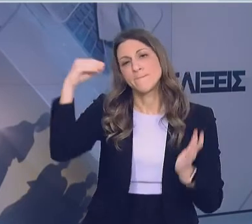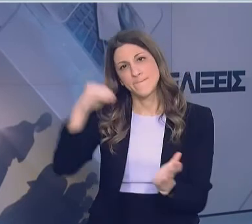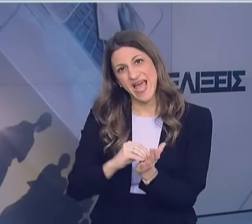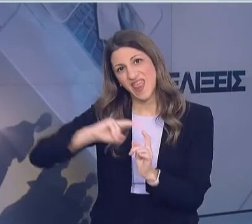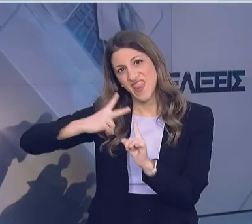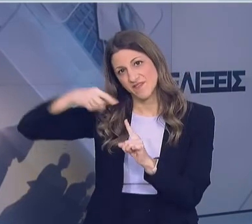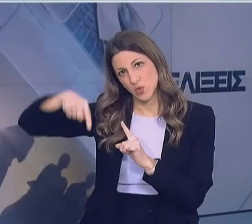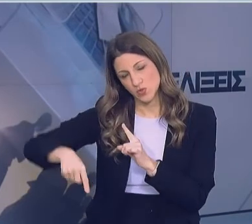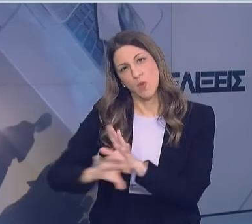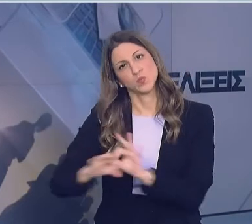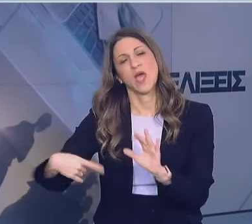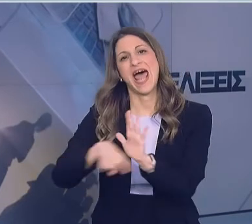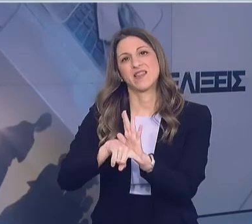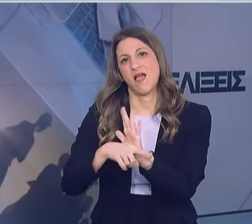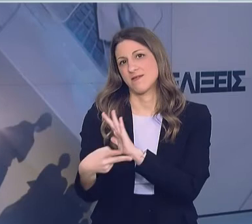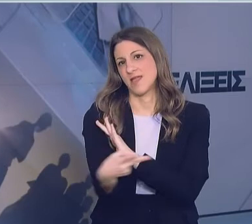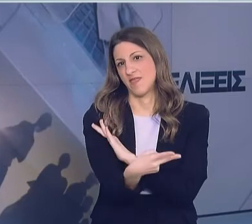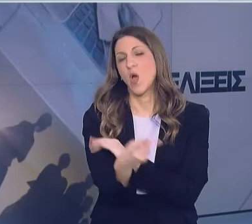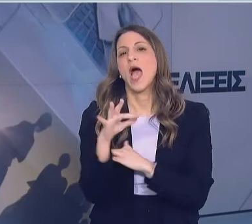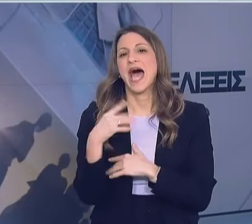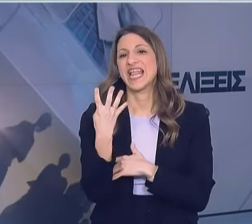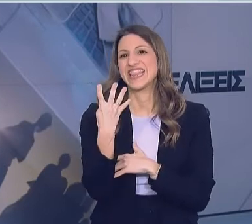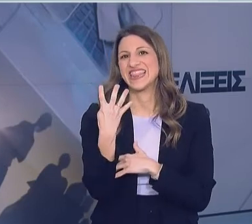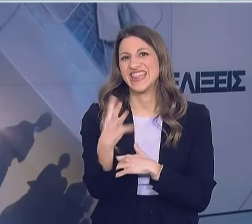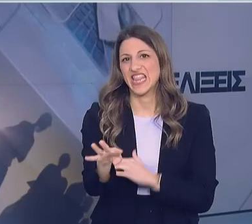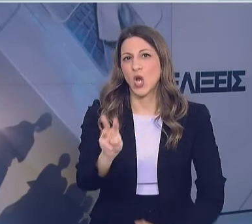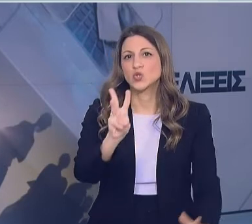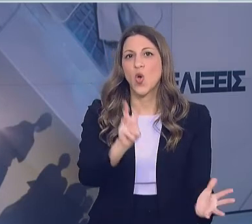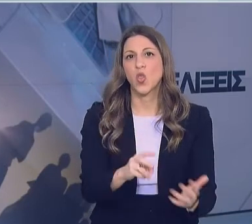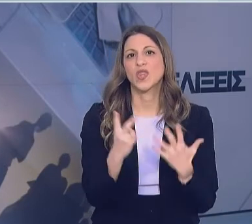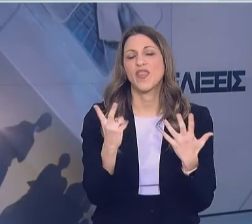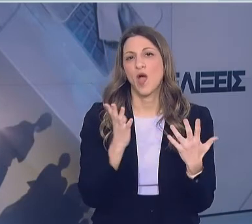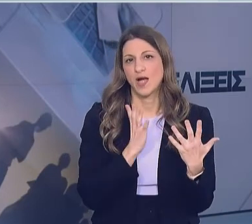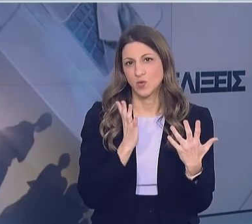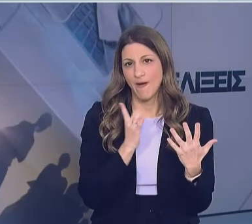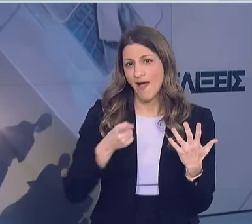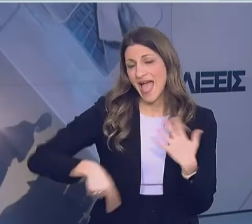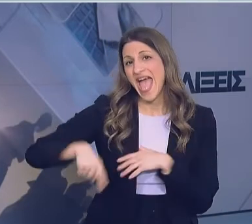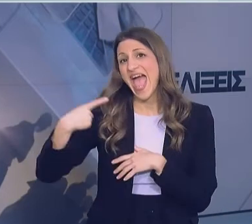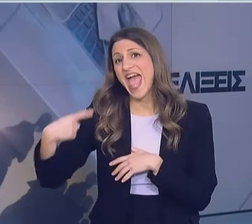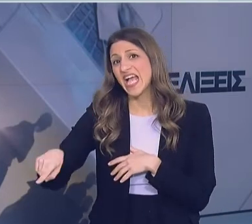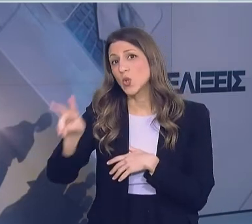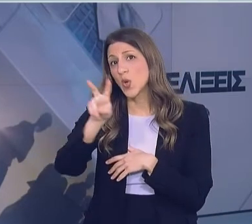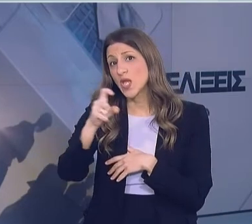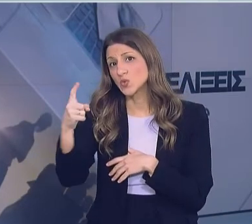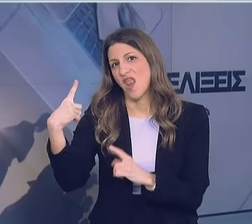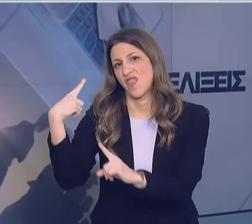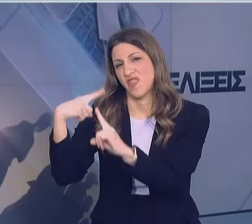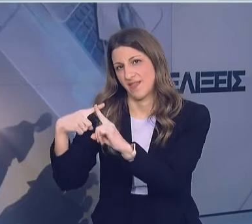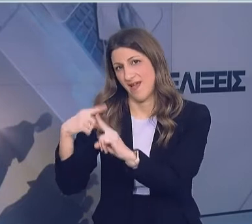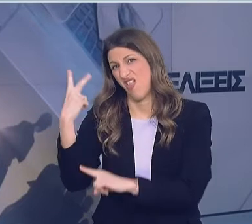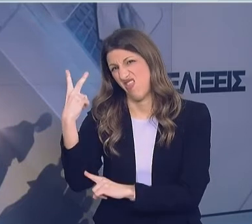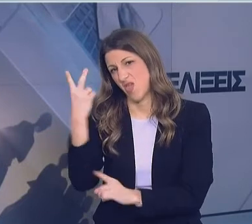Άρα πρακτικά σημαίνει ότι επί 382 επιβατών 121 ήταν θετικοί, 2